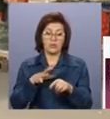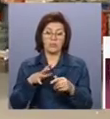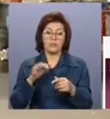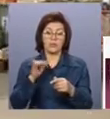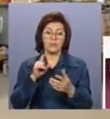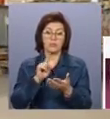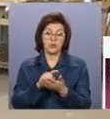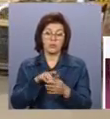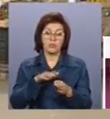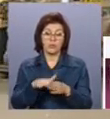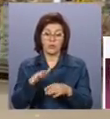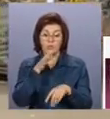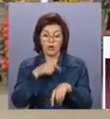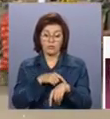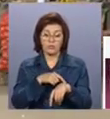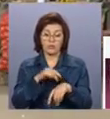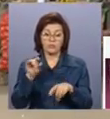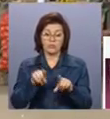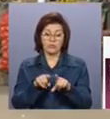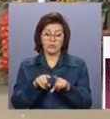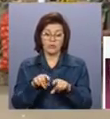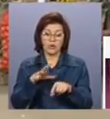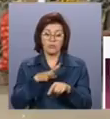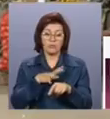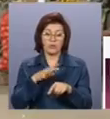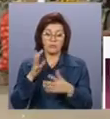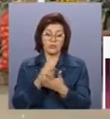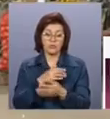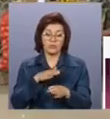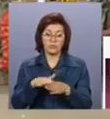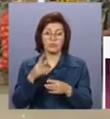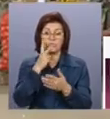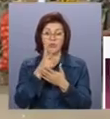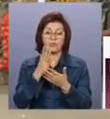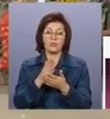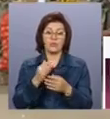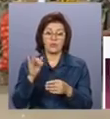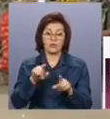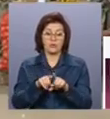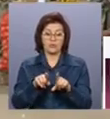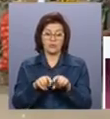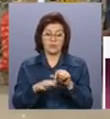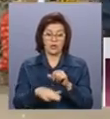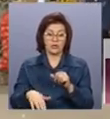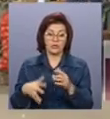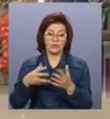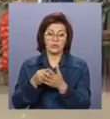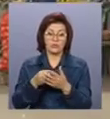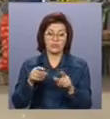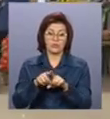міндеттемелерін толықтай, уақытылы, жағы тапқан табыстарын толықтай көрсетулерін, одан жағы салықтарын төлеулерін